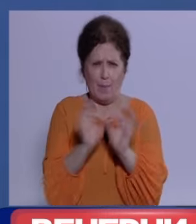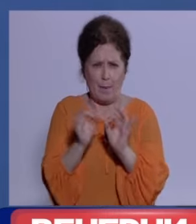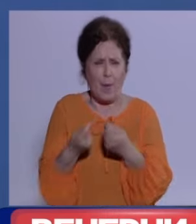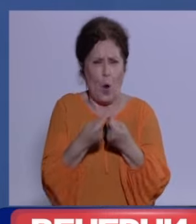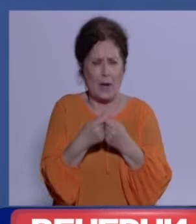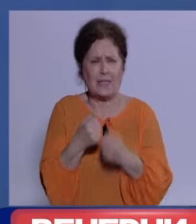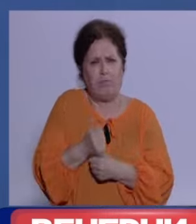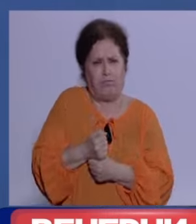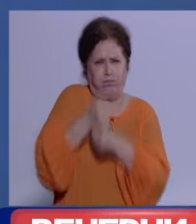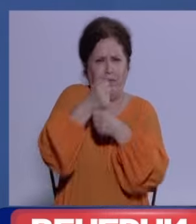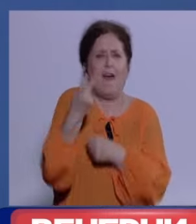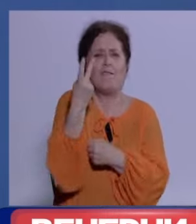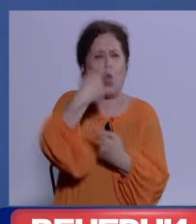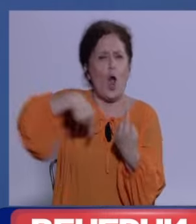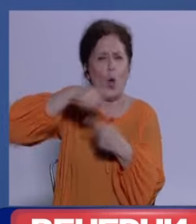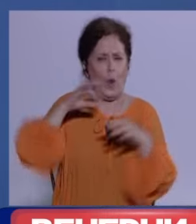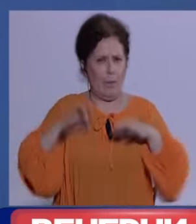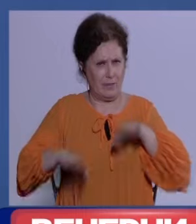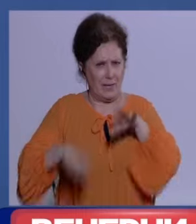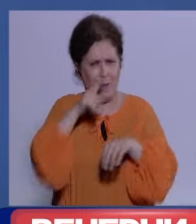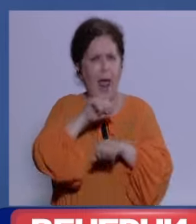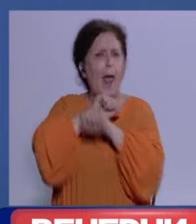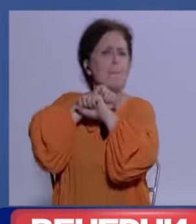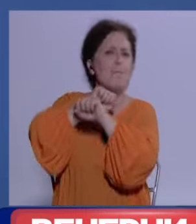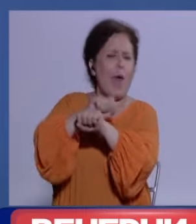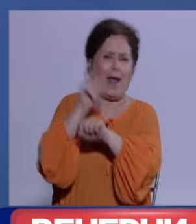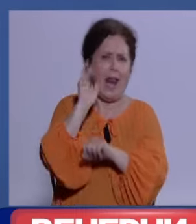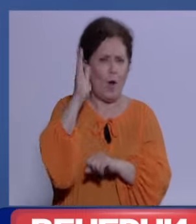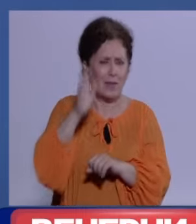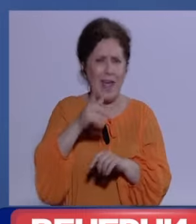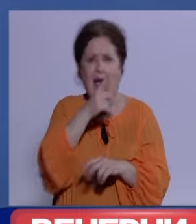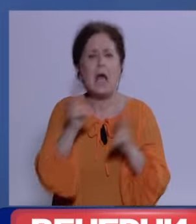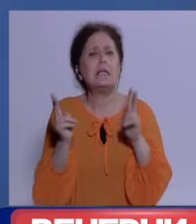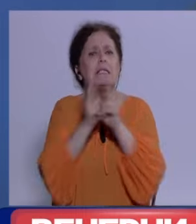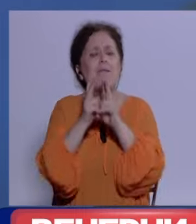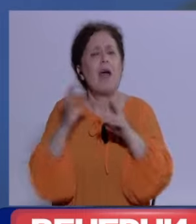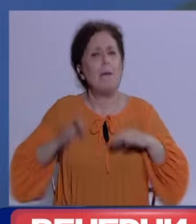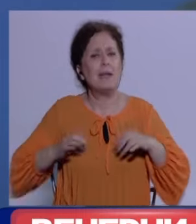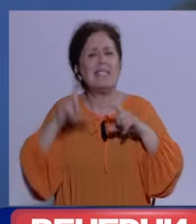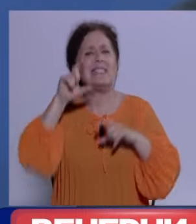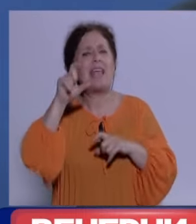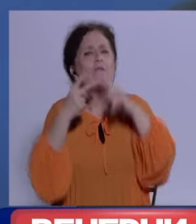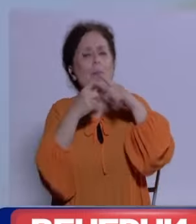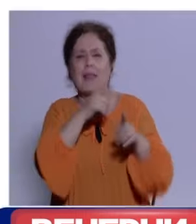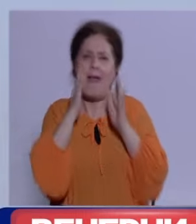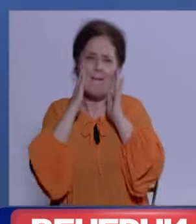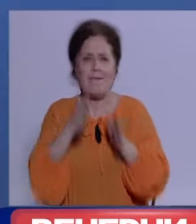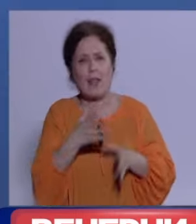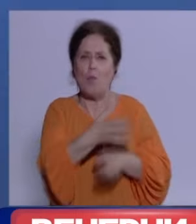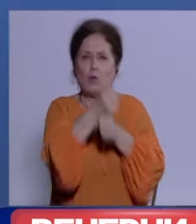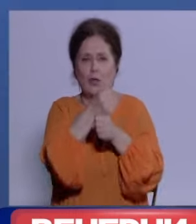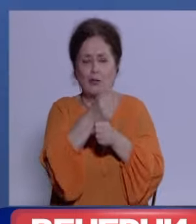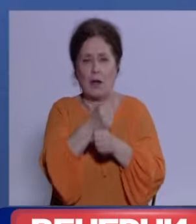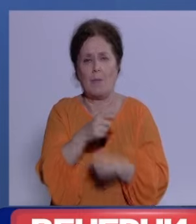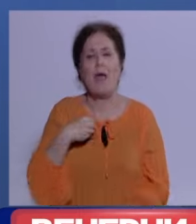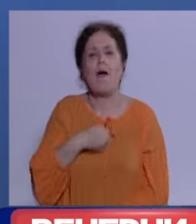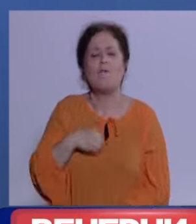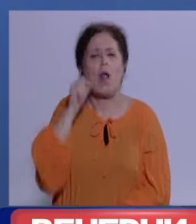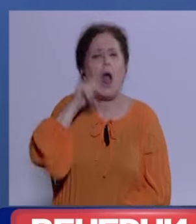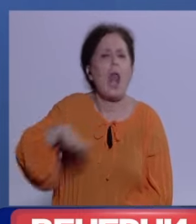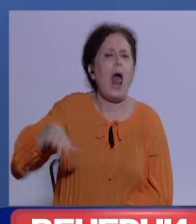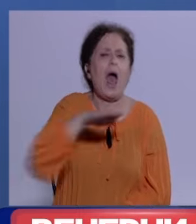на вториот круг од председателските избори, иако се сретавте со Стево Пендаровски и му ветивте подршка? Волја на народот е да